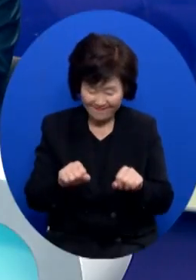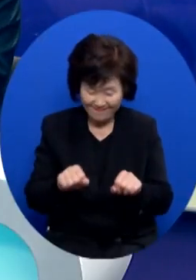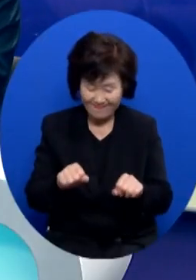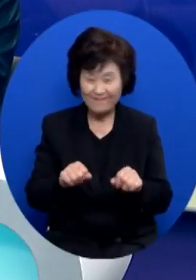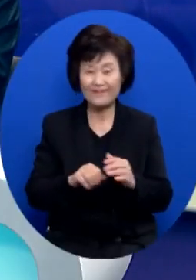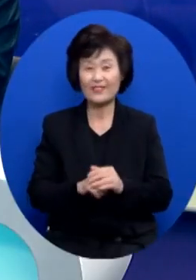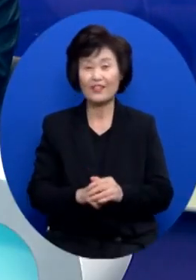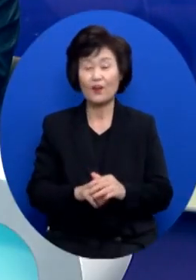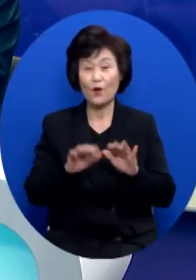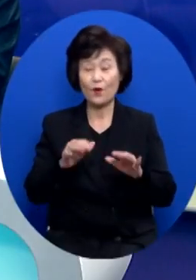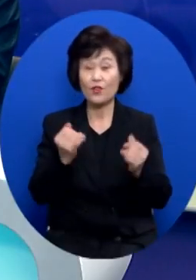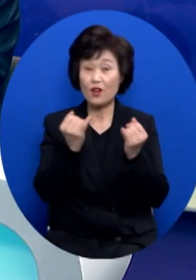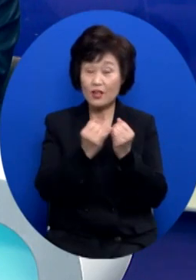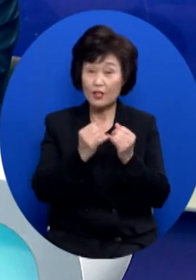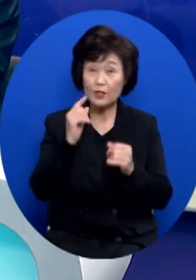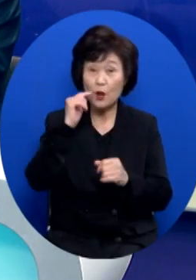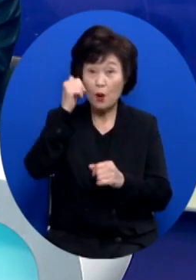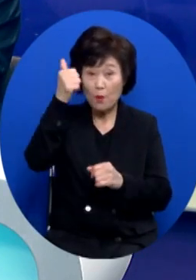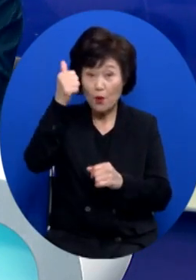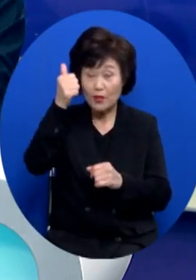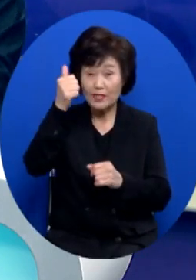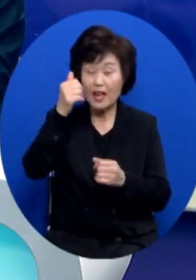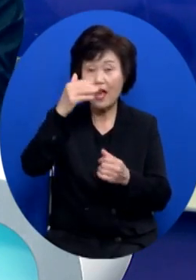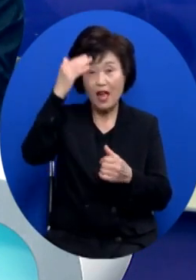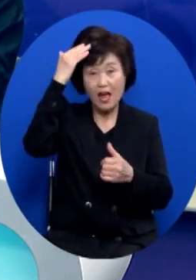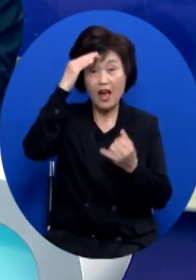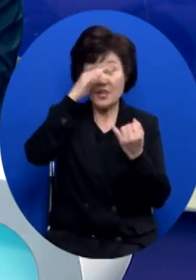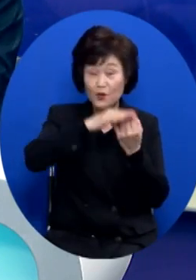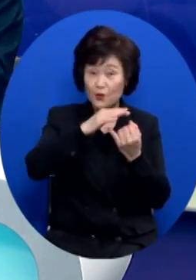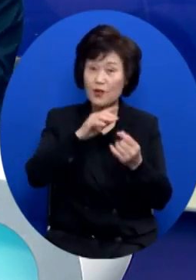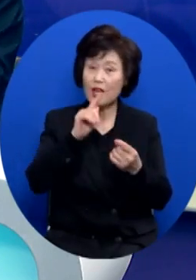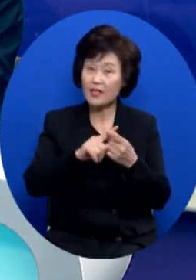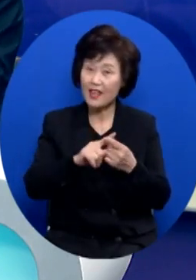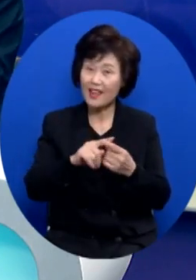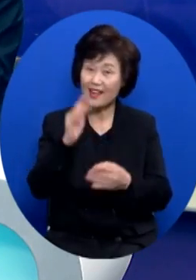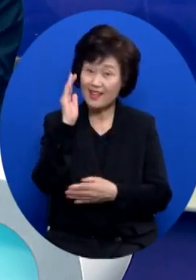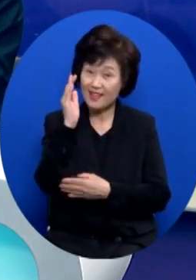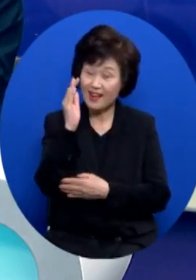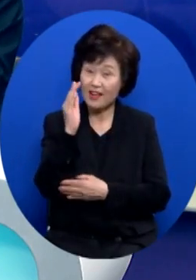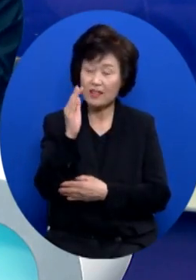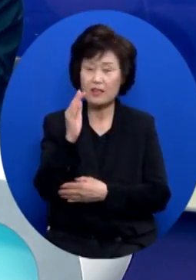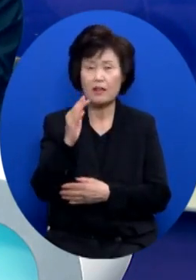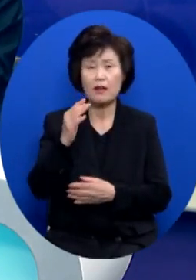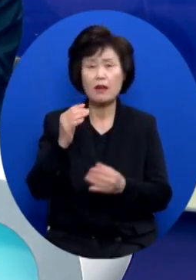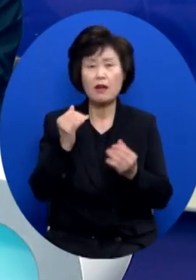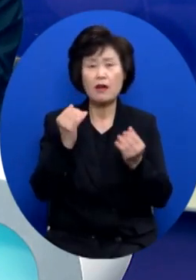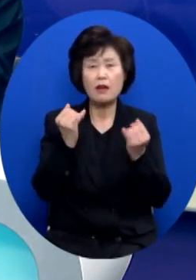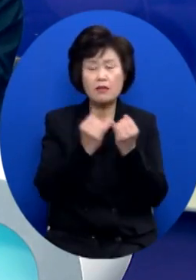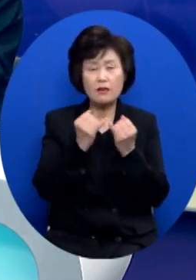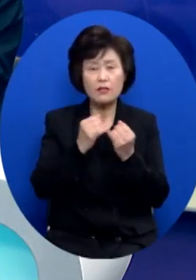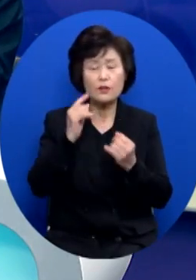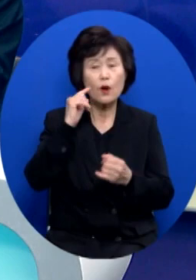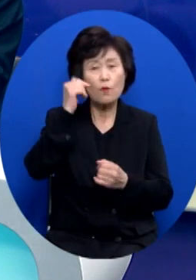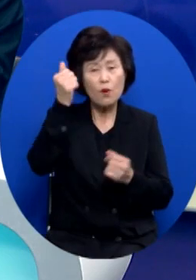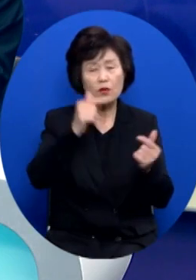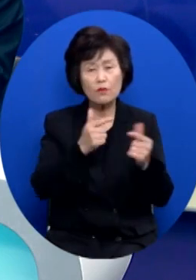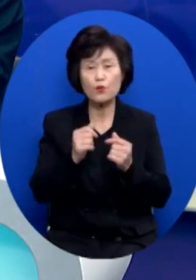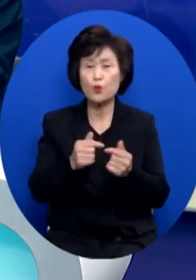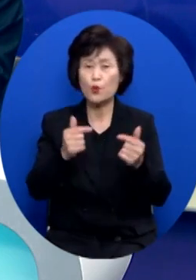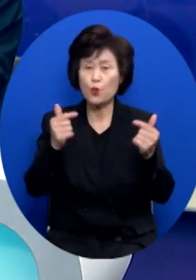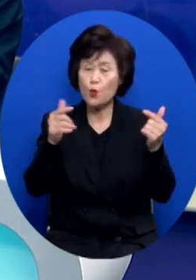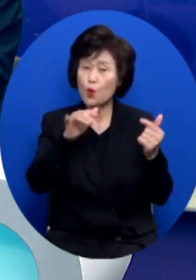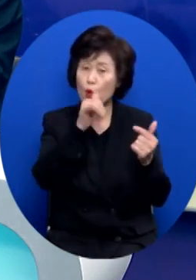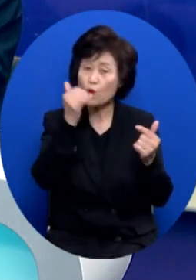오늘은 여성 목사 안수에 대한 이야기를 나눠보도록 하겠습니다 여성 목사들이 늘고 있지만 여전히 여성에게 안수하자 않는